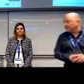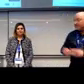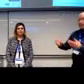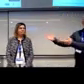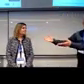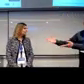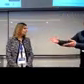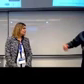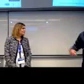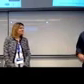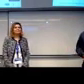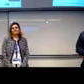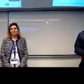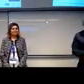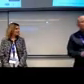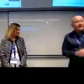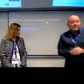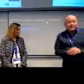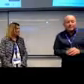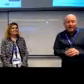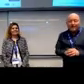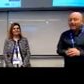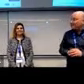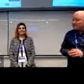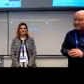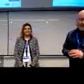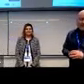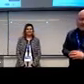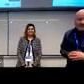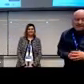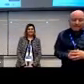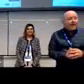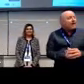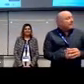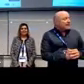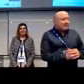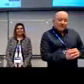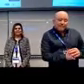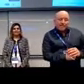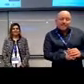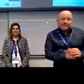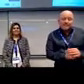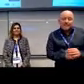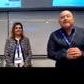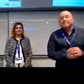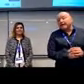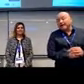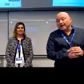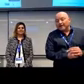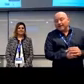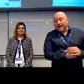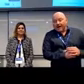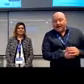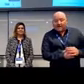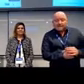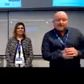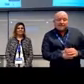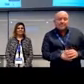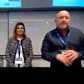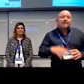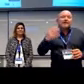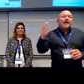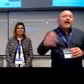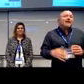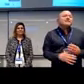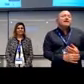Je vous présente Sonia. Sonia est docteur en génie électrique, maîtrise en informatique, baccalauréat en